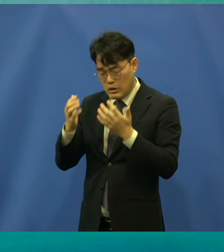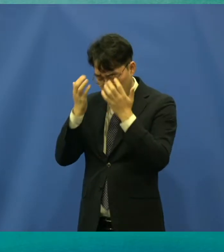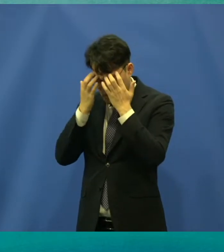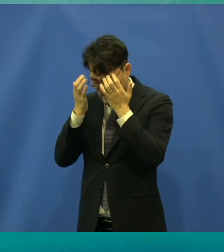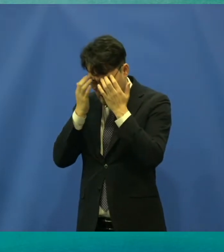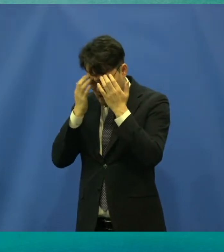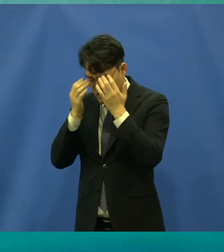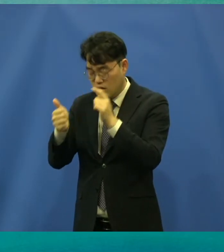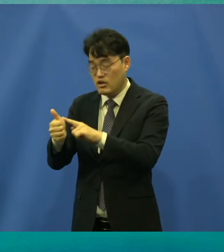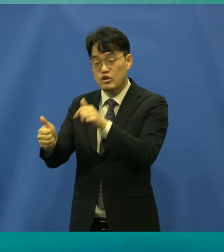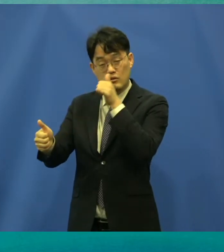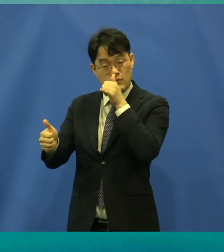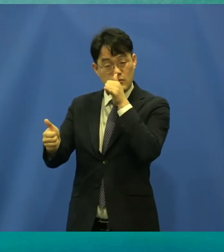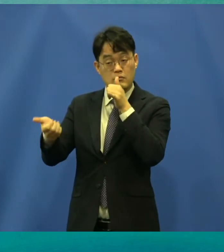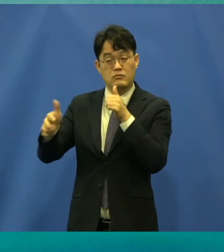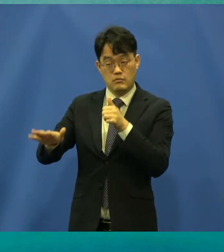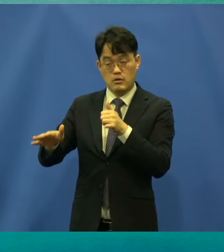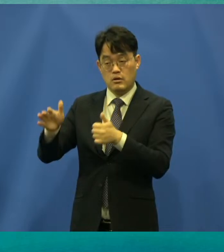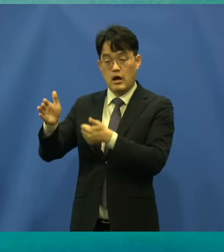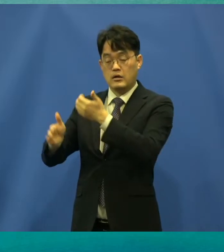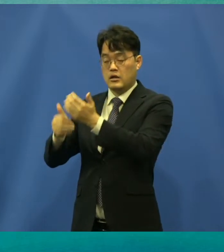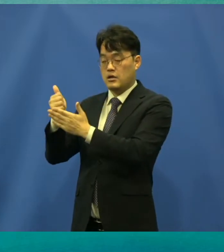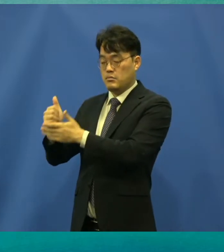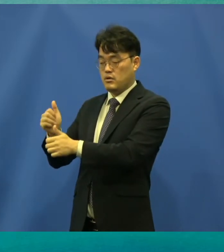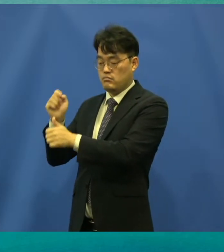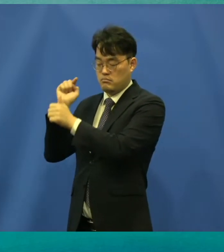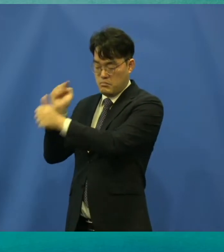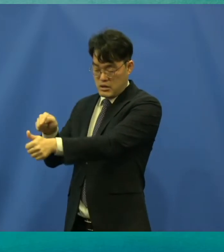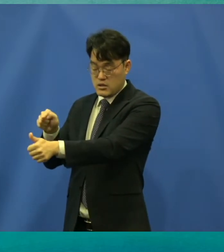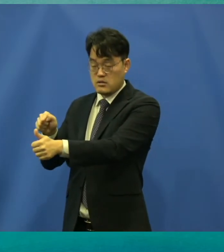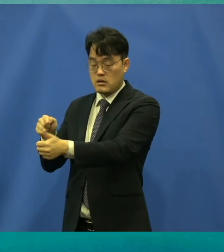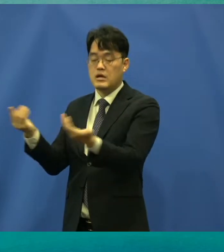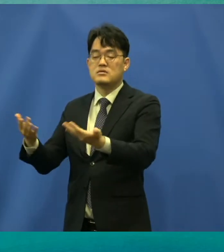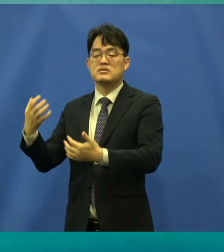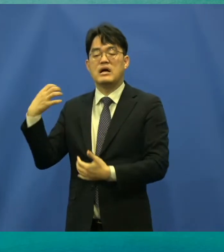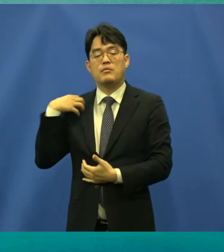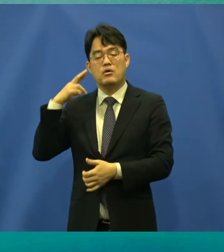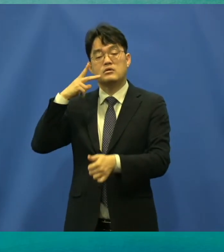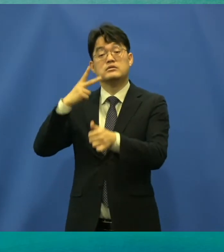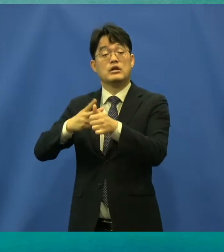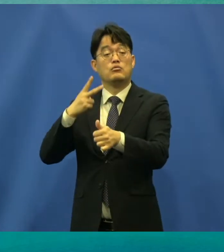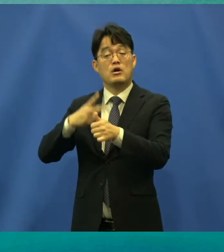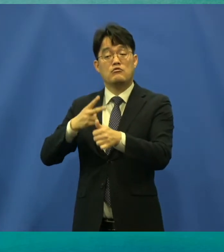왜? 하늘로부터 주어진 영원한 것이기 때문에.